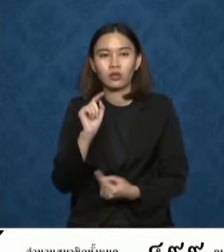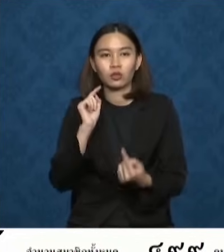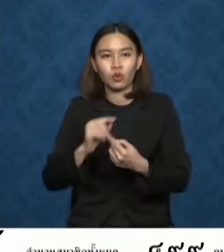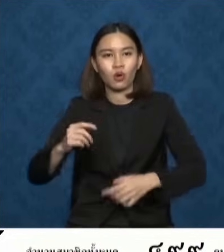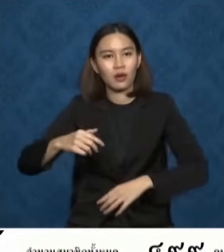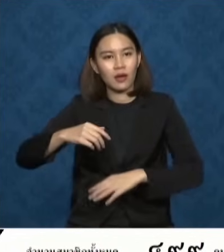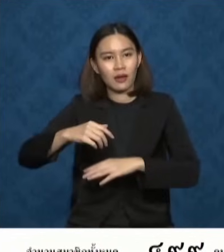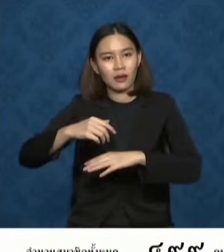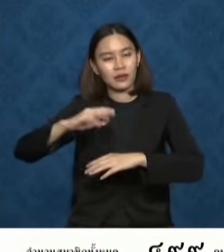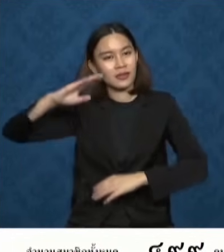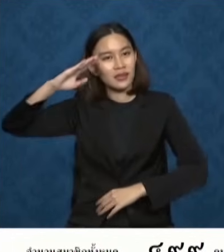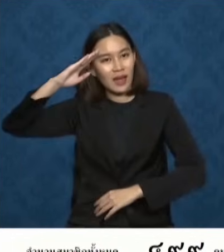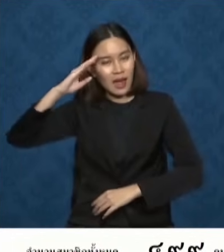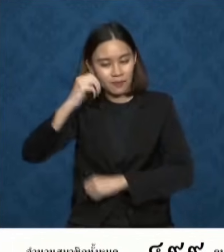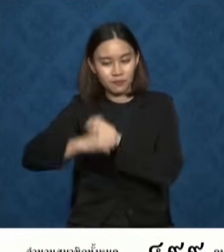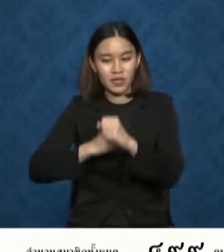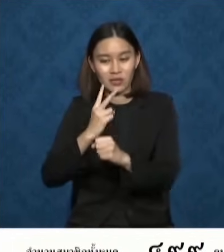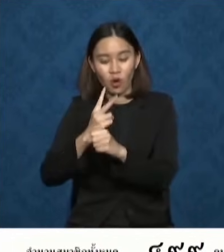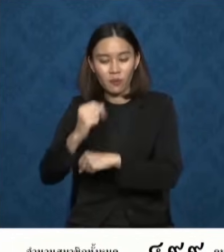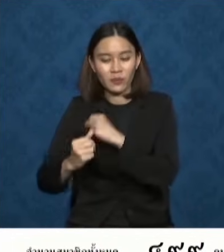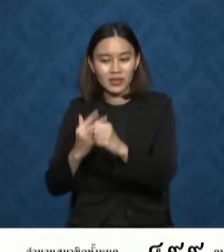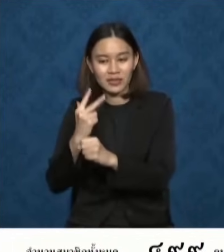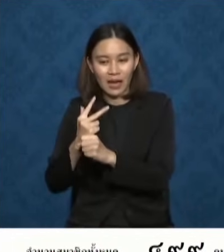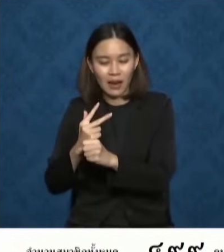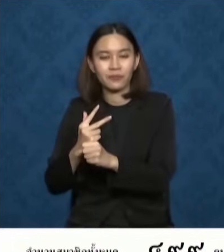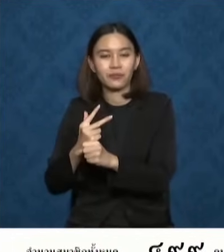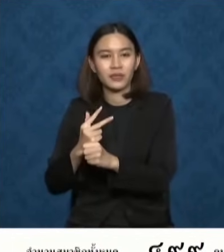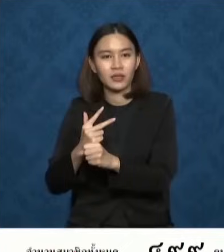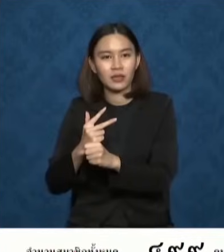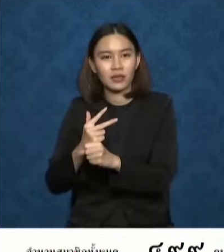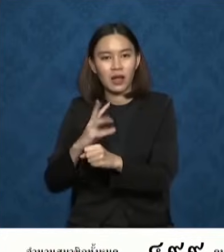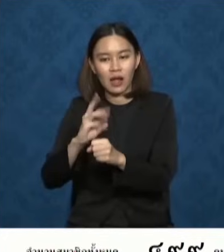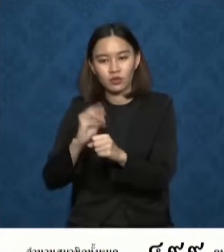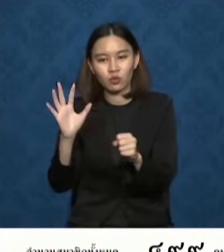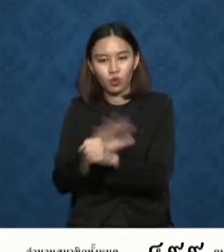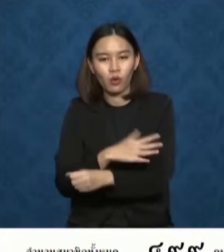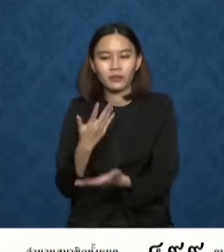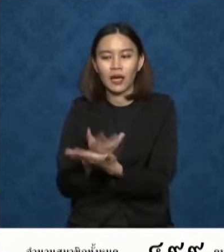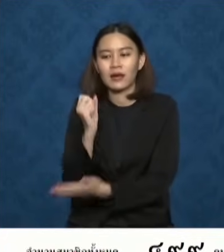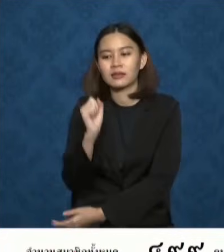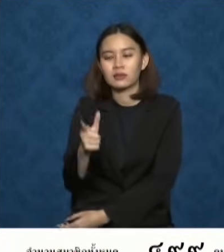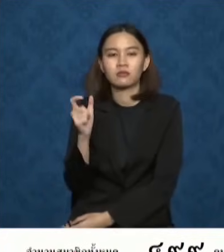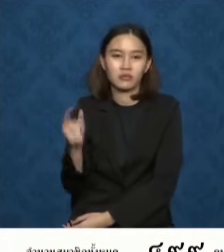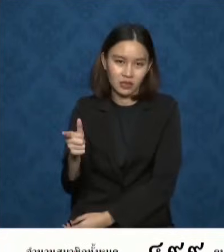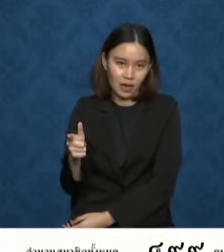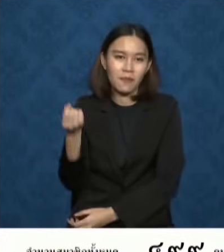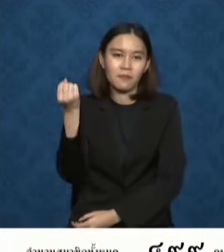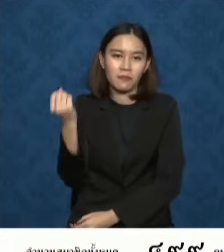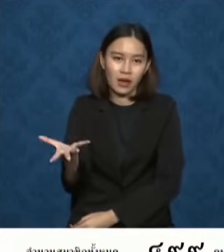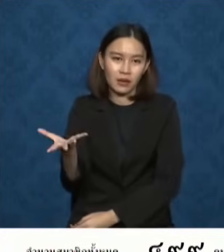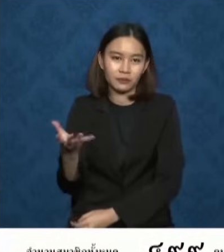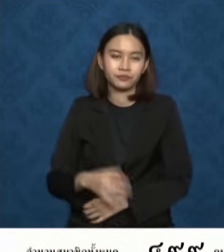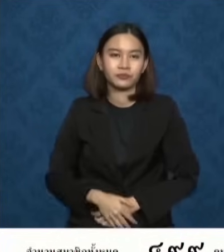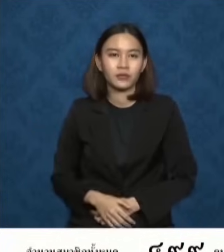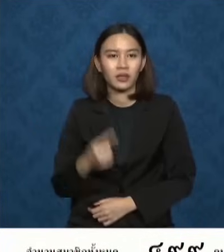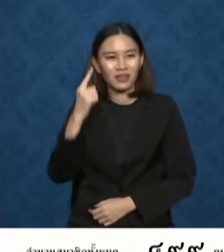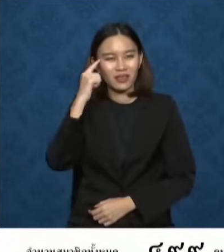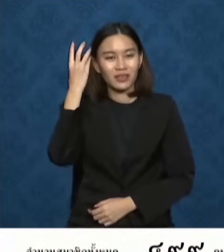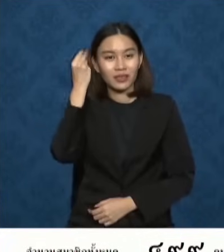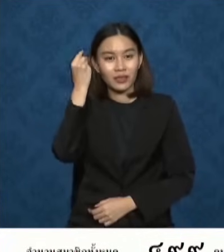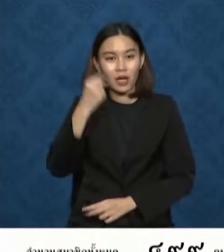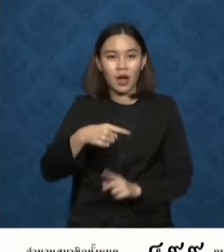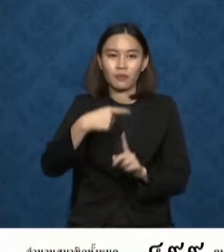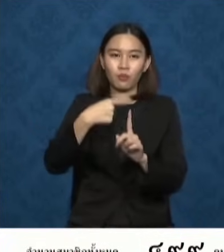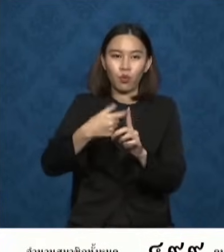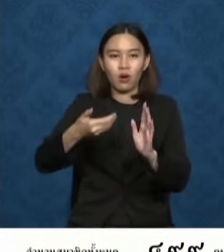านี้อยู่ต่ออีก2ปีเกษียณ3ปีเกษียณเราจ่ายเงินเยอะกว่าให้จ่ายเขาตอนเขาเออร์ลี่ไปคำนวณบวกล